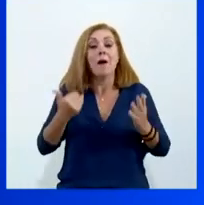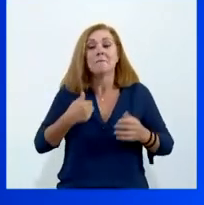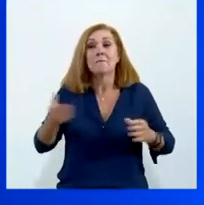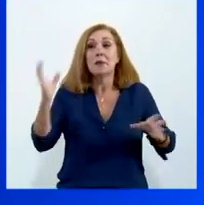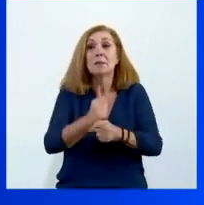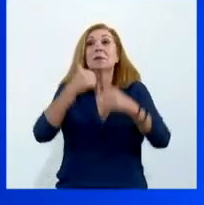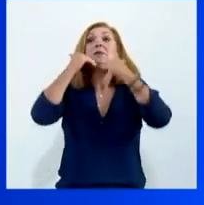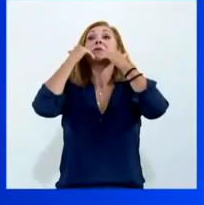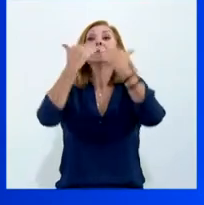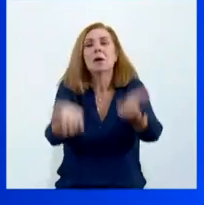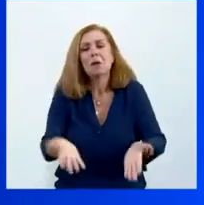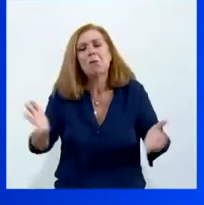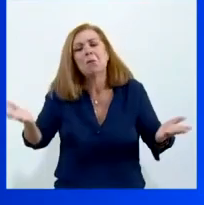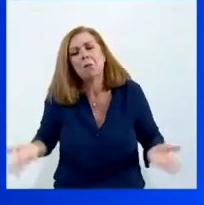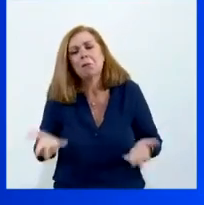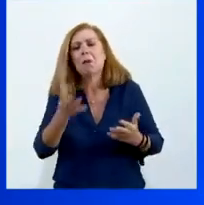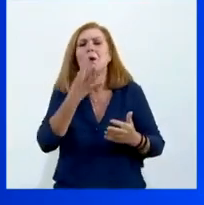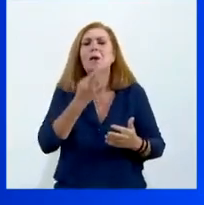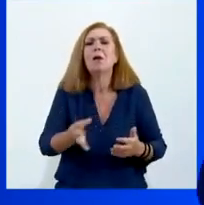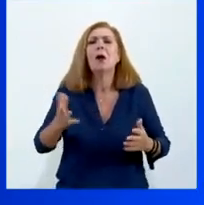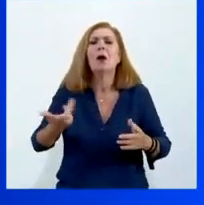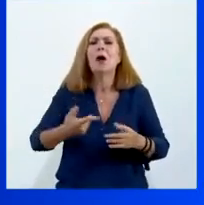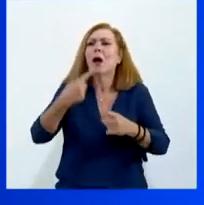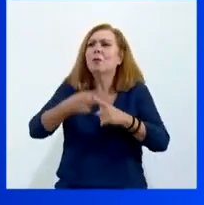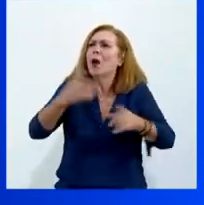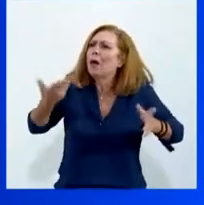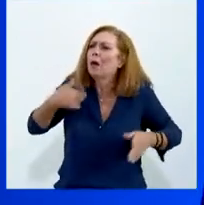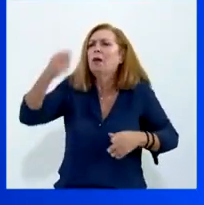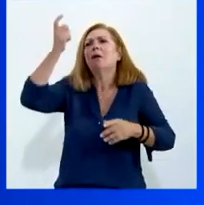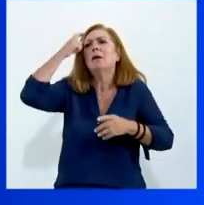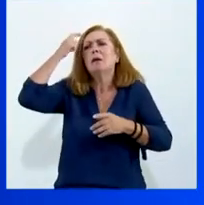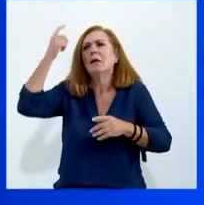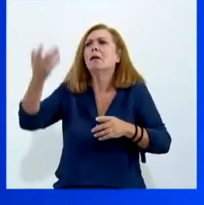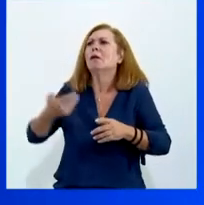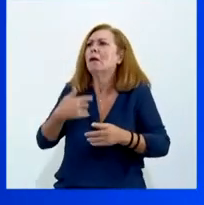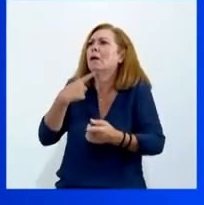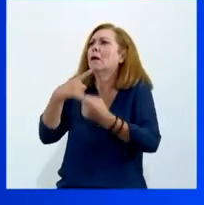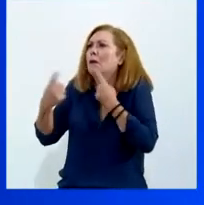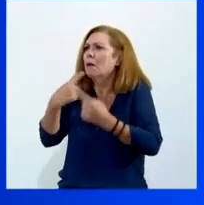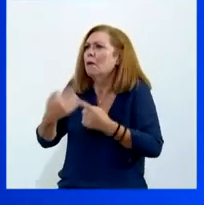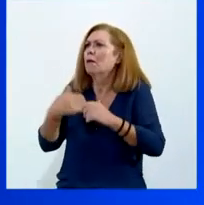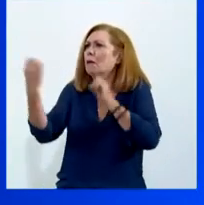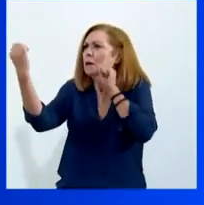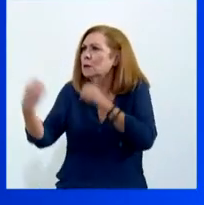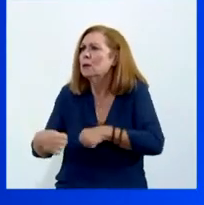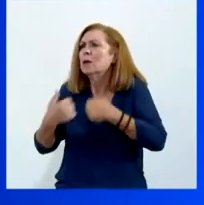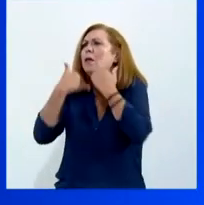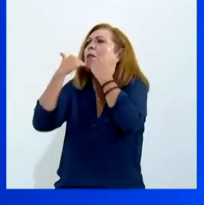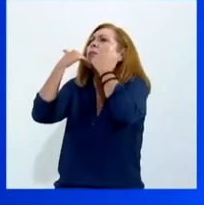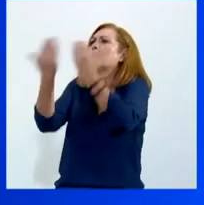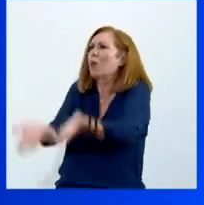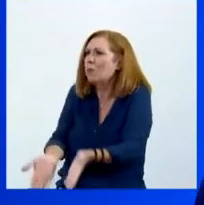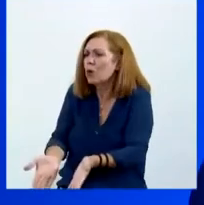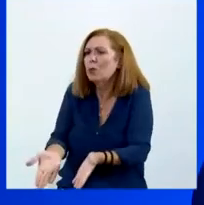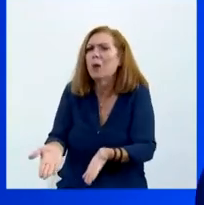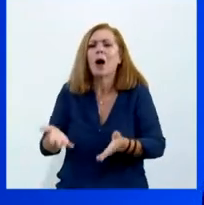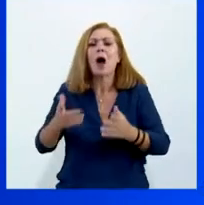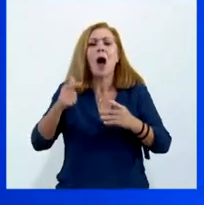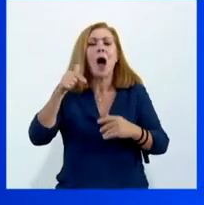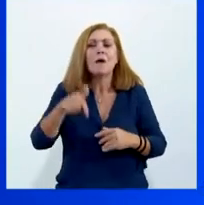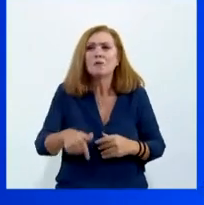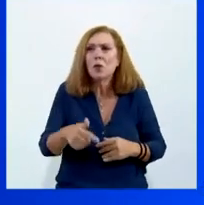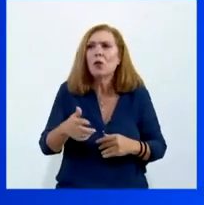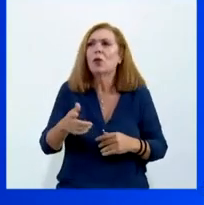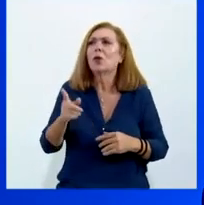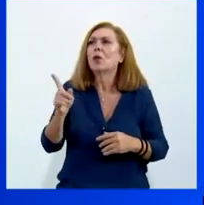πετύχουμε, διότι πολύ απλά θα καταλήξουμε ότι δεν μπορούμε να συμφωνήσουμε. Αυτό δεν μας